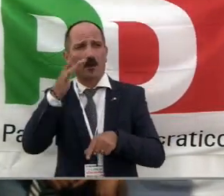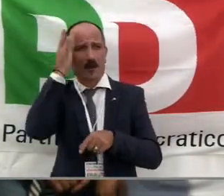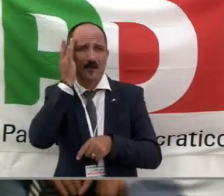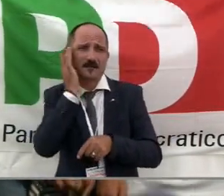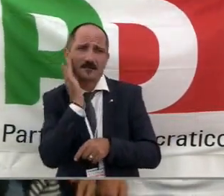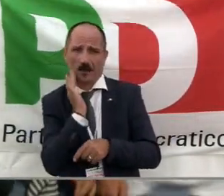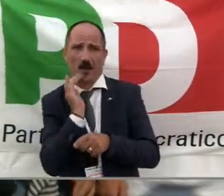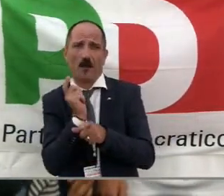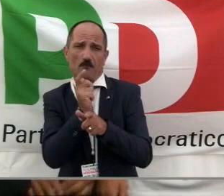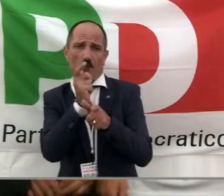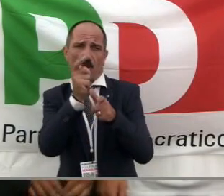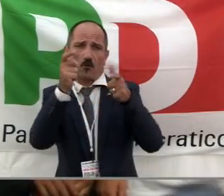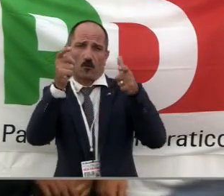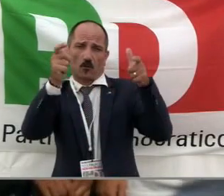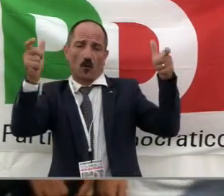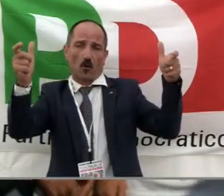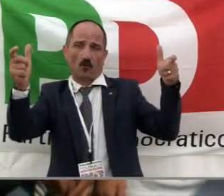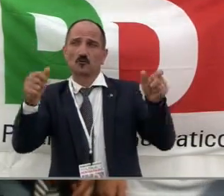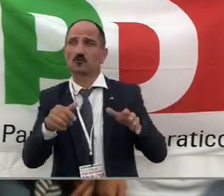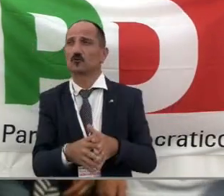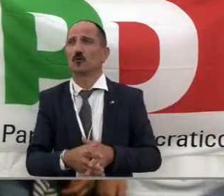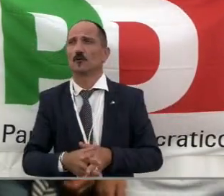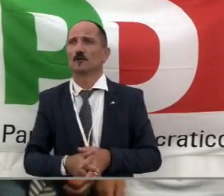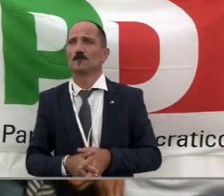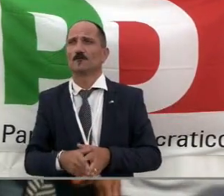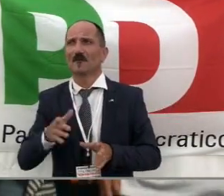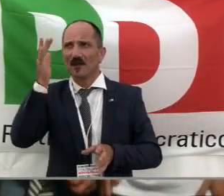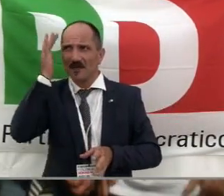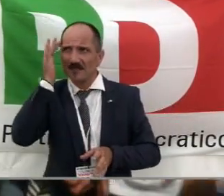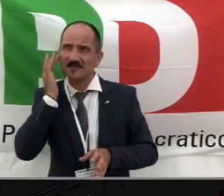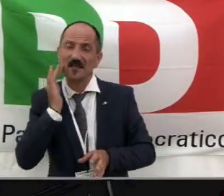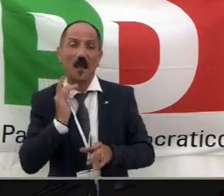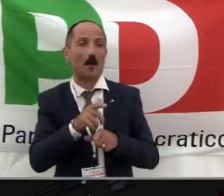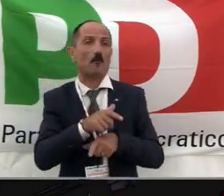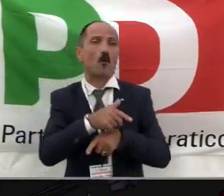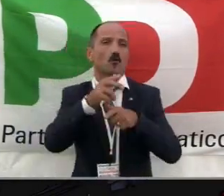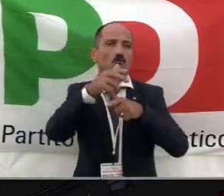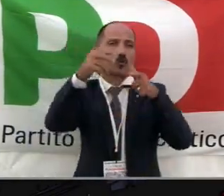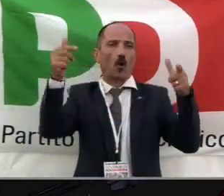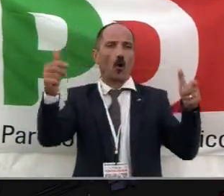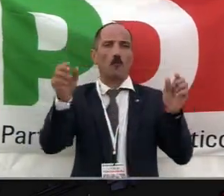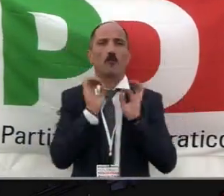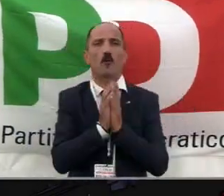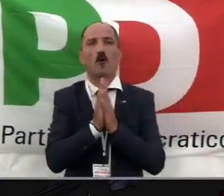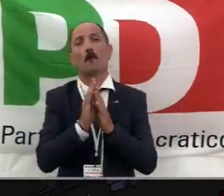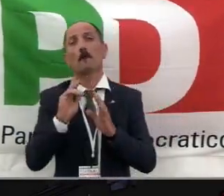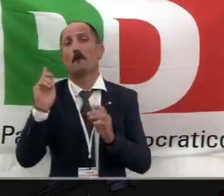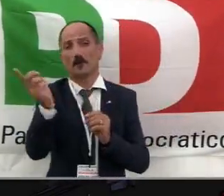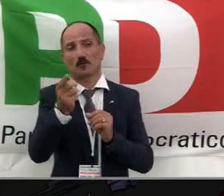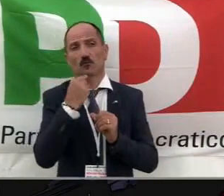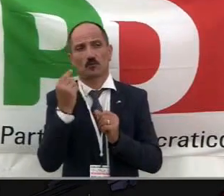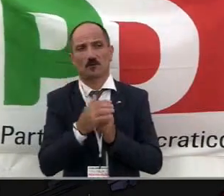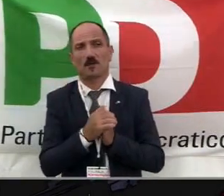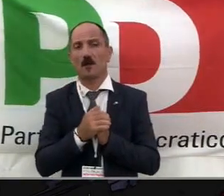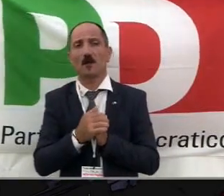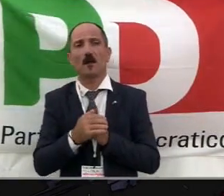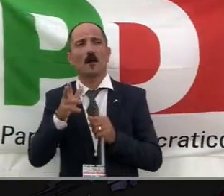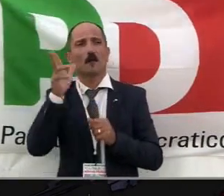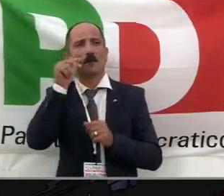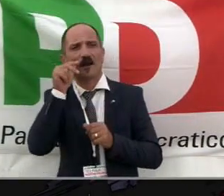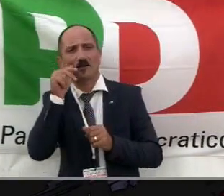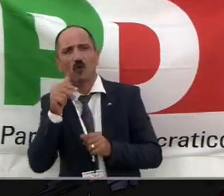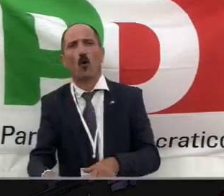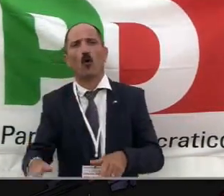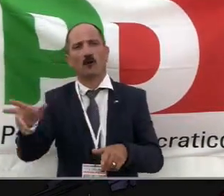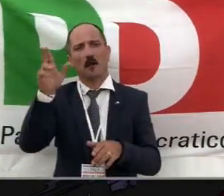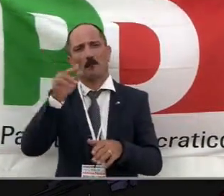grosso. Rischiamo grosso, rischiamo troppo per tutti, per le donne, per